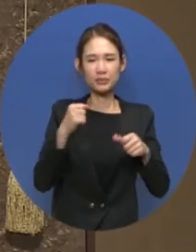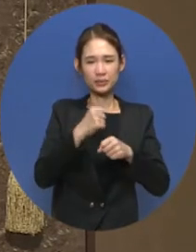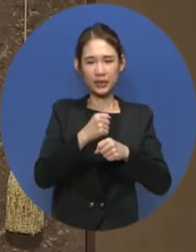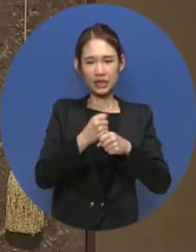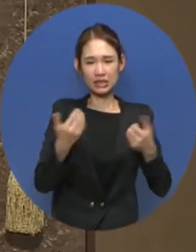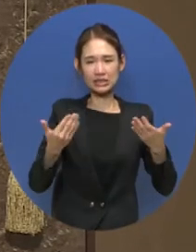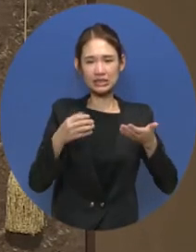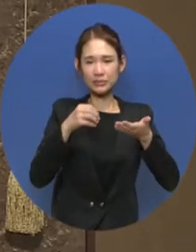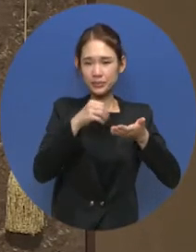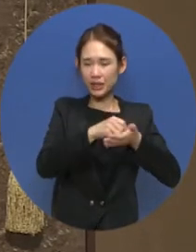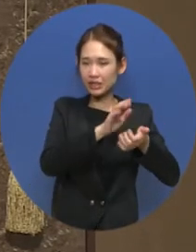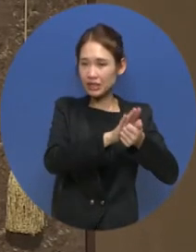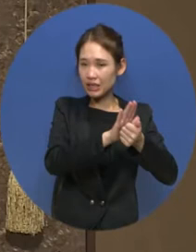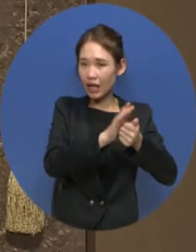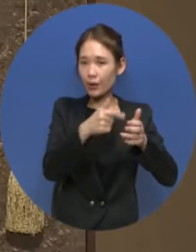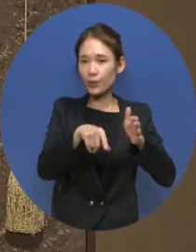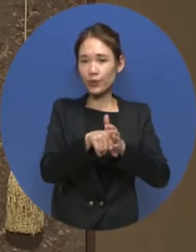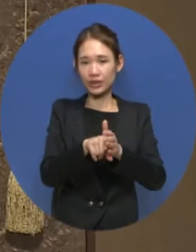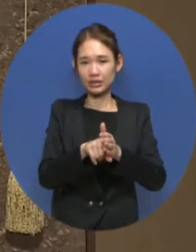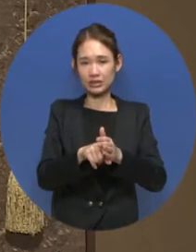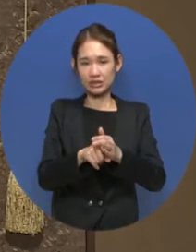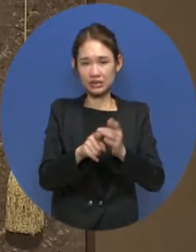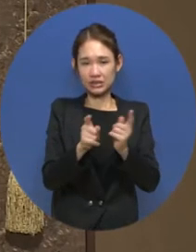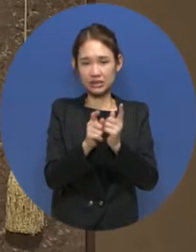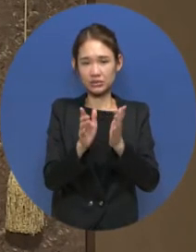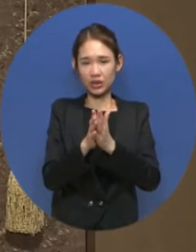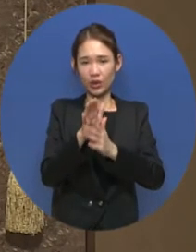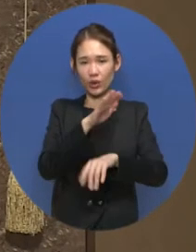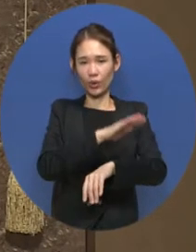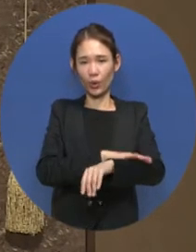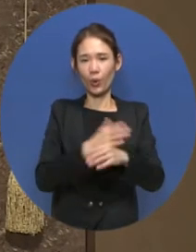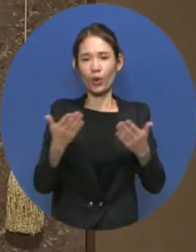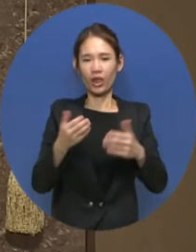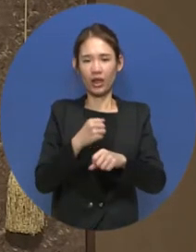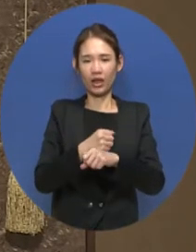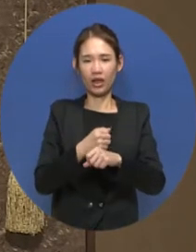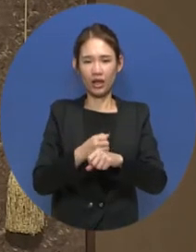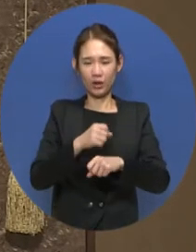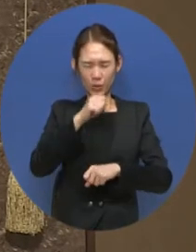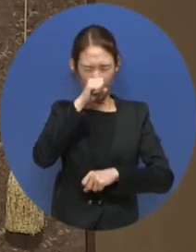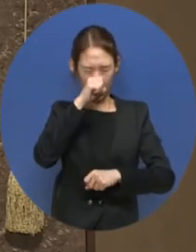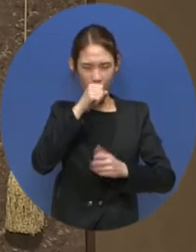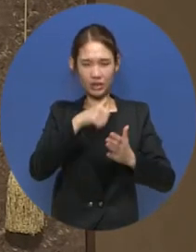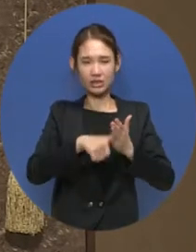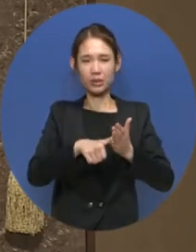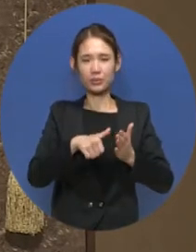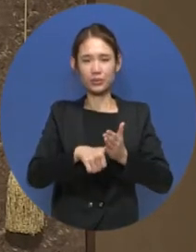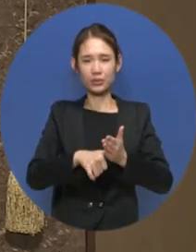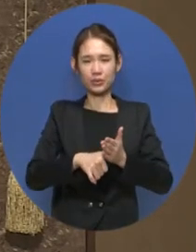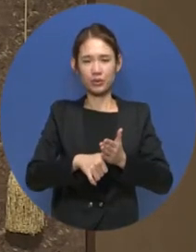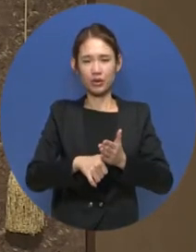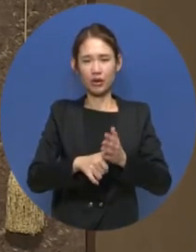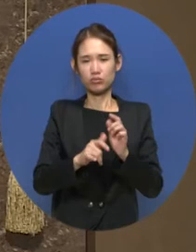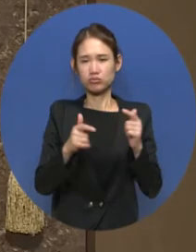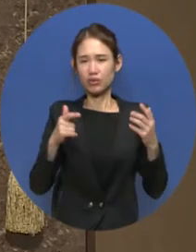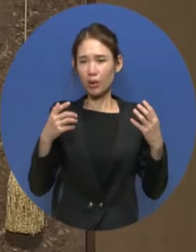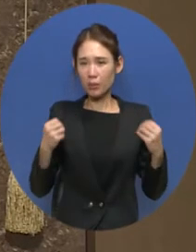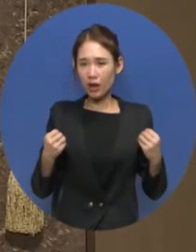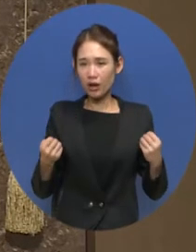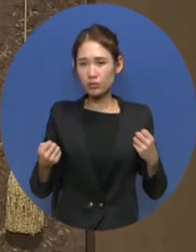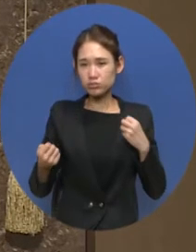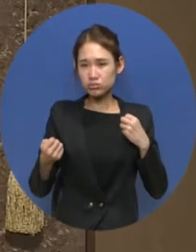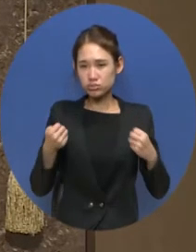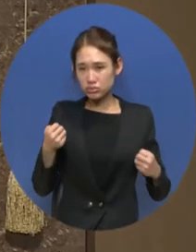위해서 공정 공정을 만들기 위해서 사실 수작업을 하고 있고 그러다 보니까 굉장히 좋은 제품들이 지금 생산이 되고 있음에도